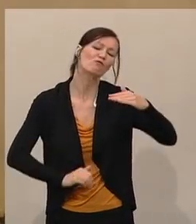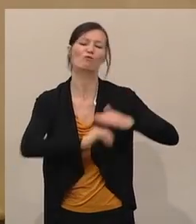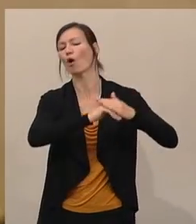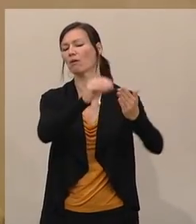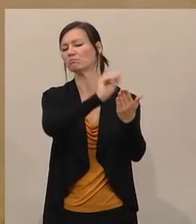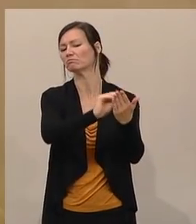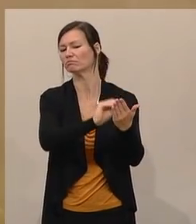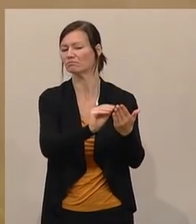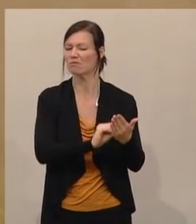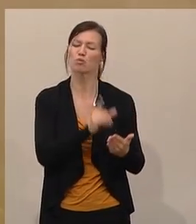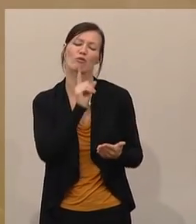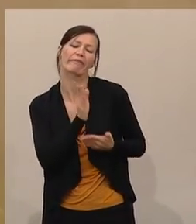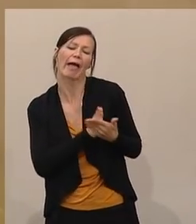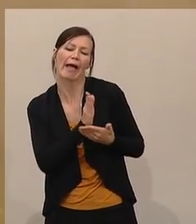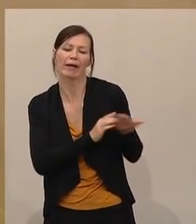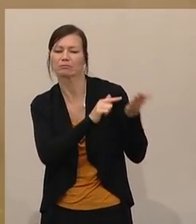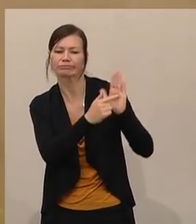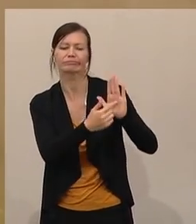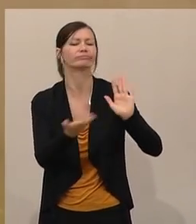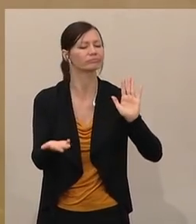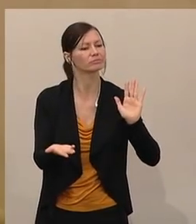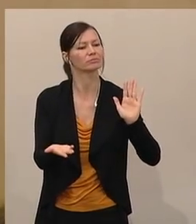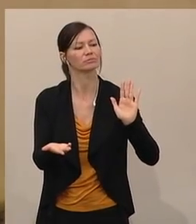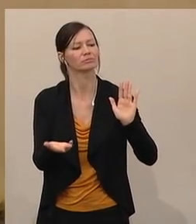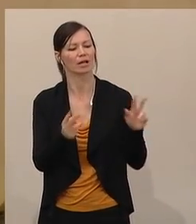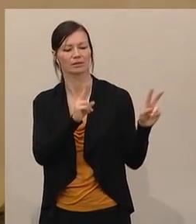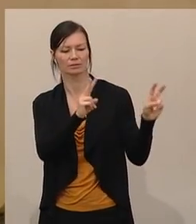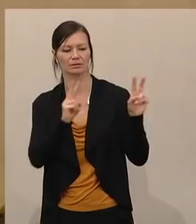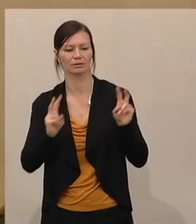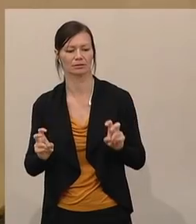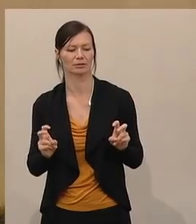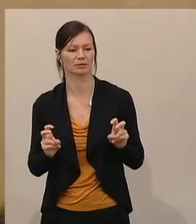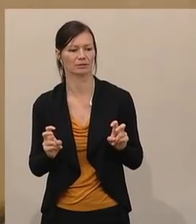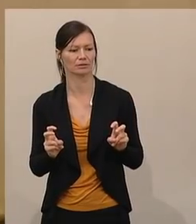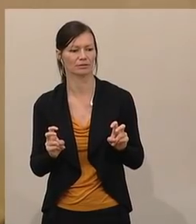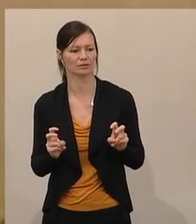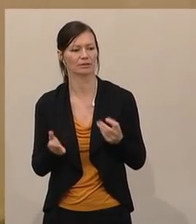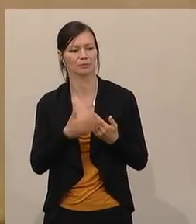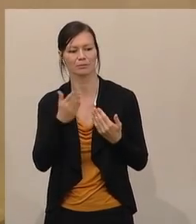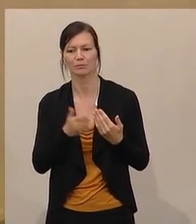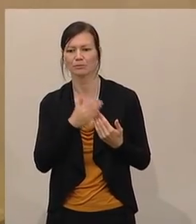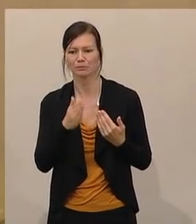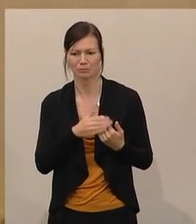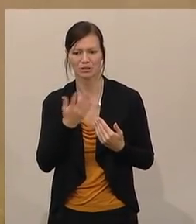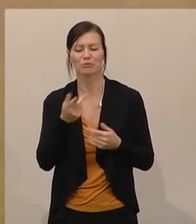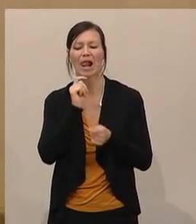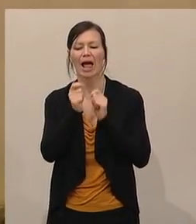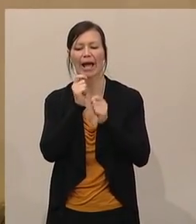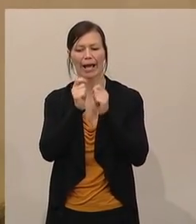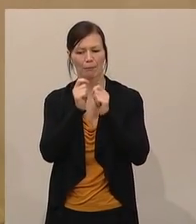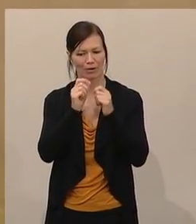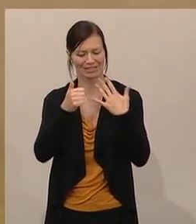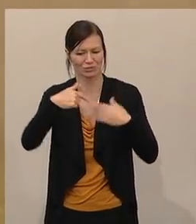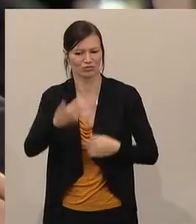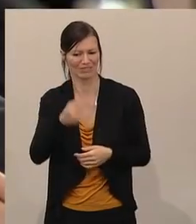tatsächlichen Sachverhalts geben. Zitat Herbert Kickl im Report mit Susanne Schnabel am 26. Juni.